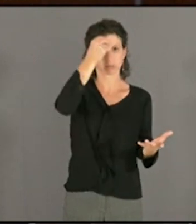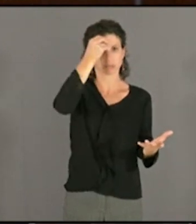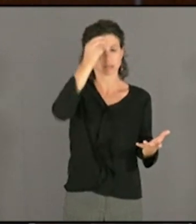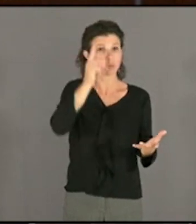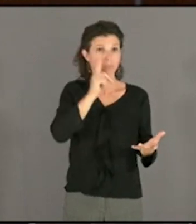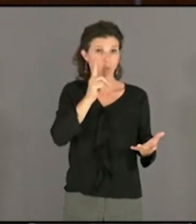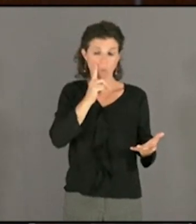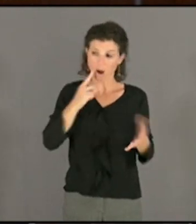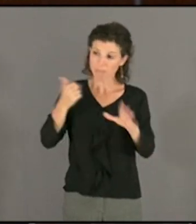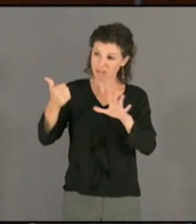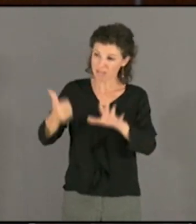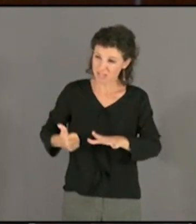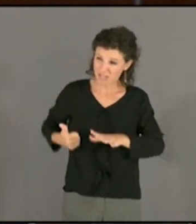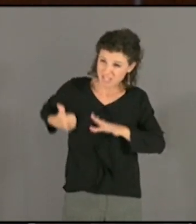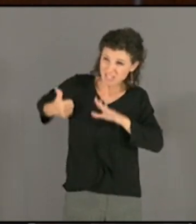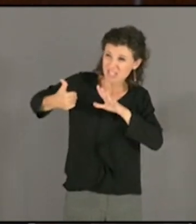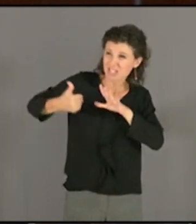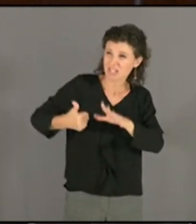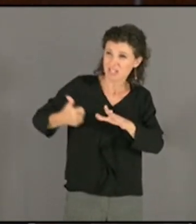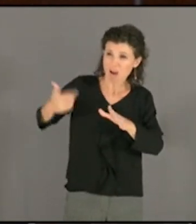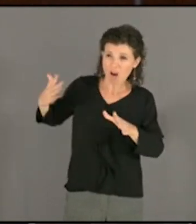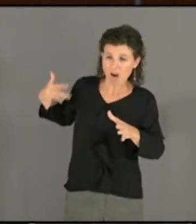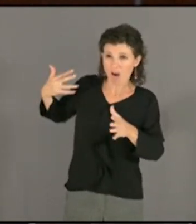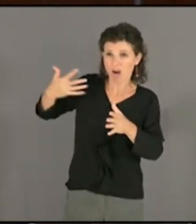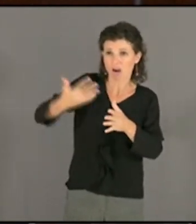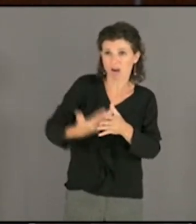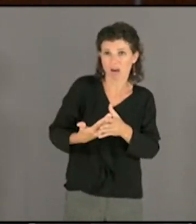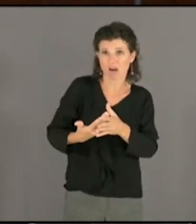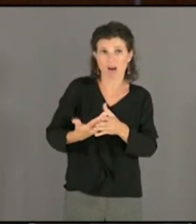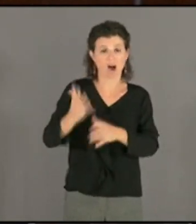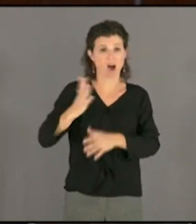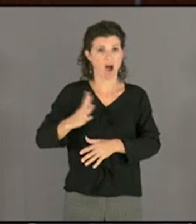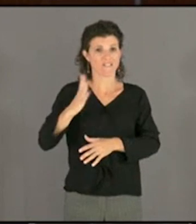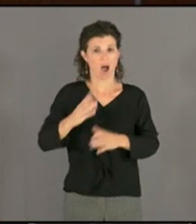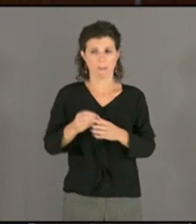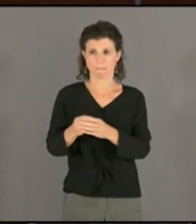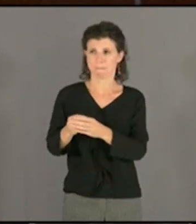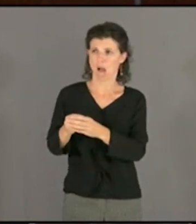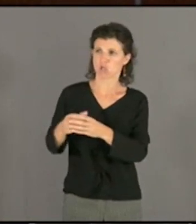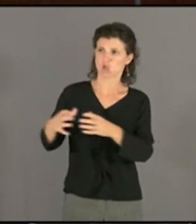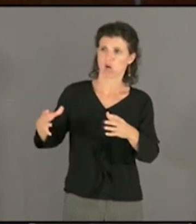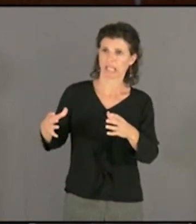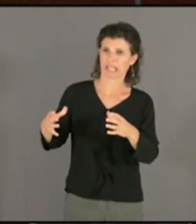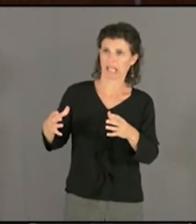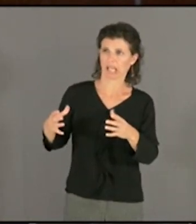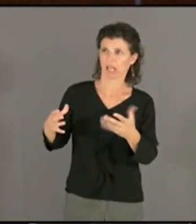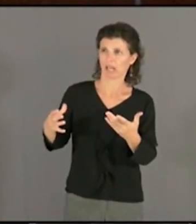été témoin, monsieur le maire, la majorité d'alors m'a ri au nez au mieux.